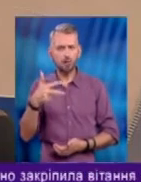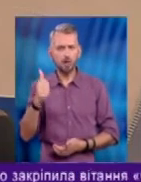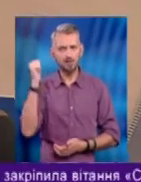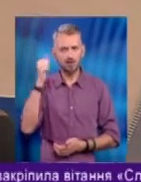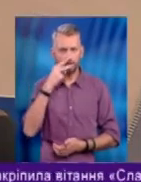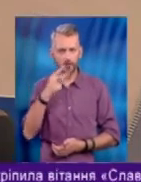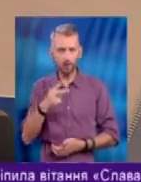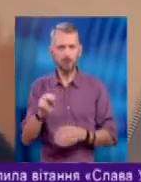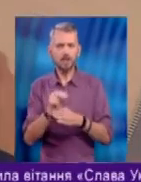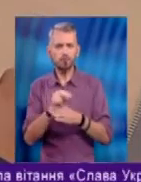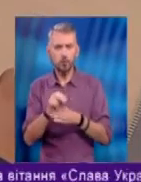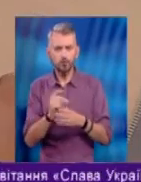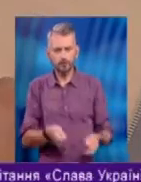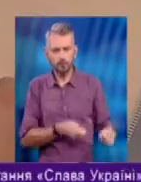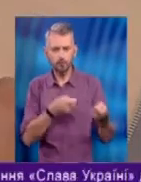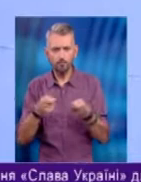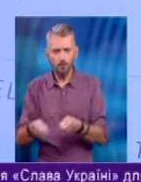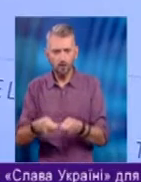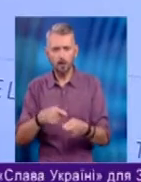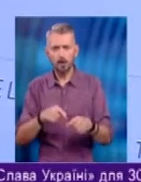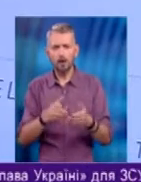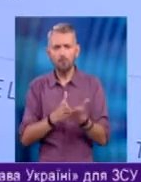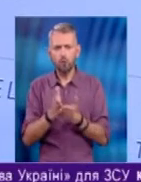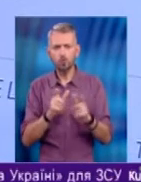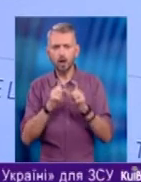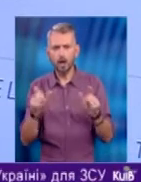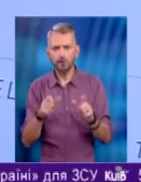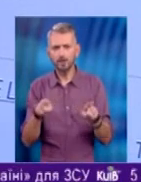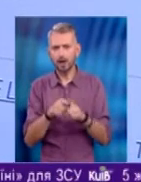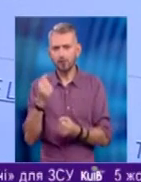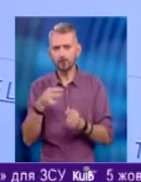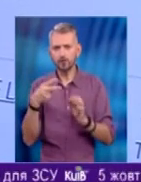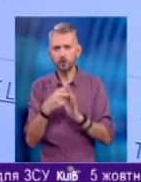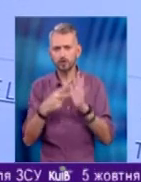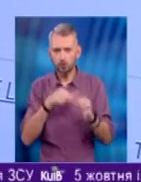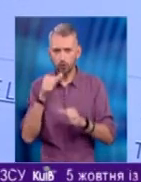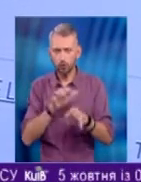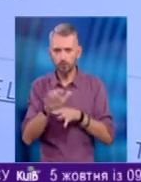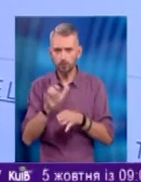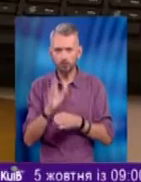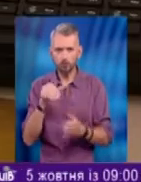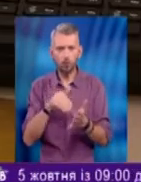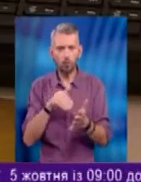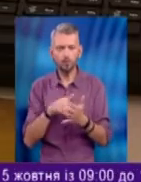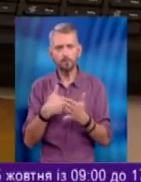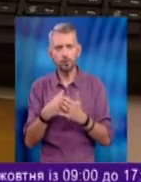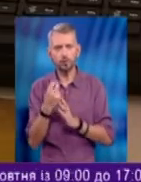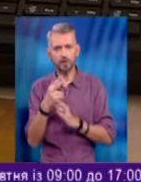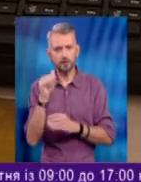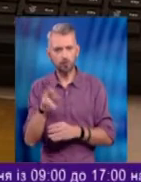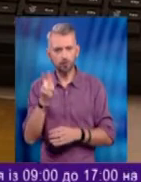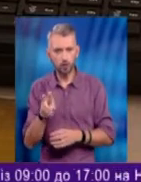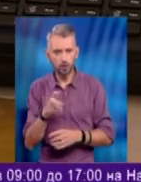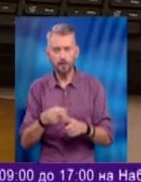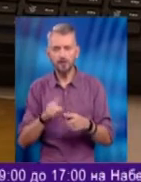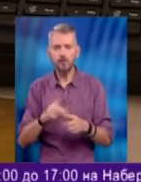З ремонтом, транспортуванням і послугами агентства така машина 2017 року виробництва коштуватиме близько 12 тисяч доларів.